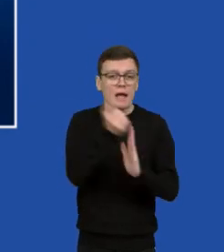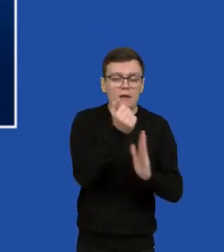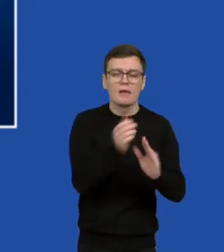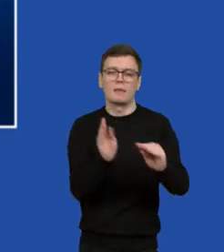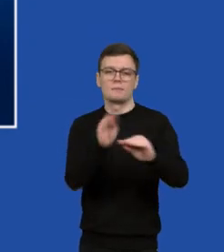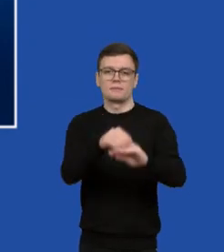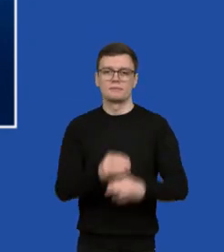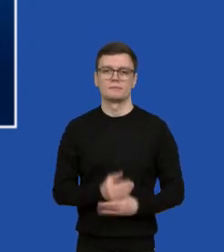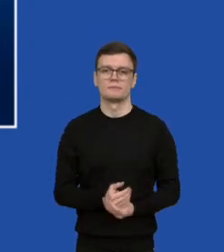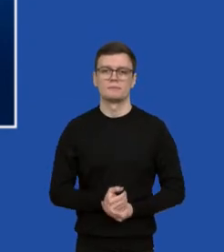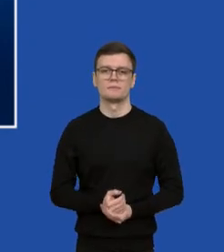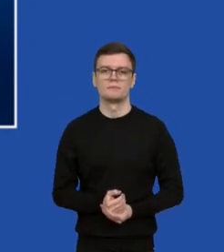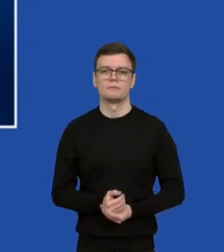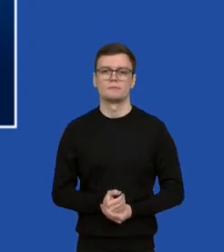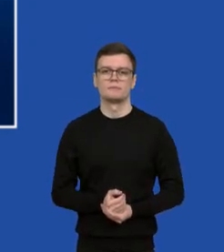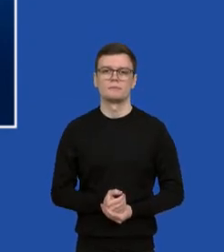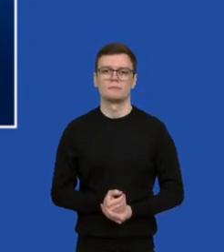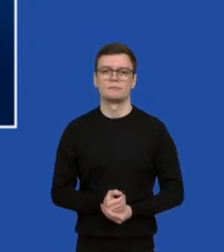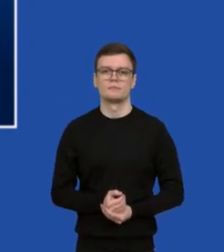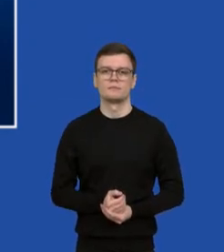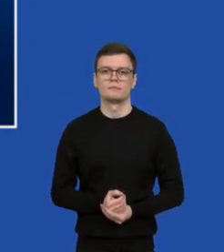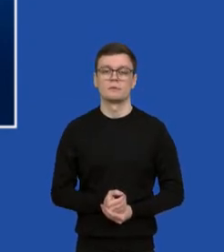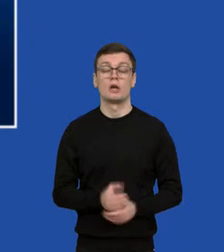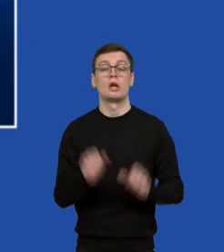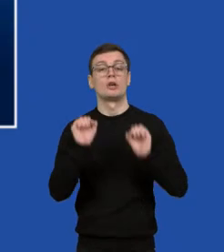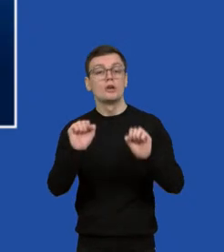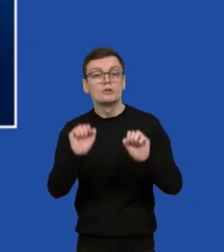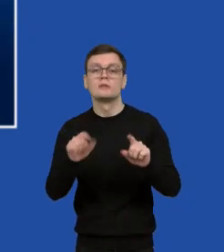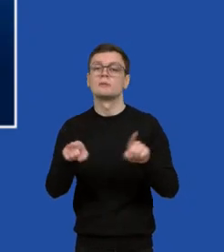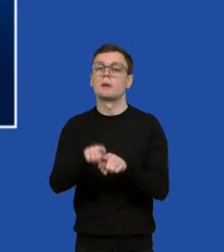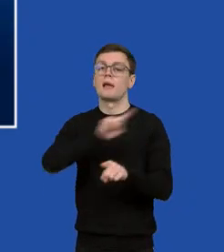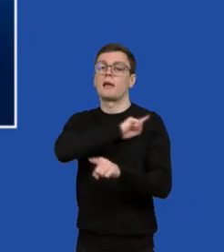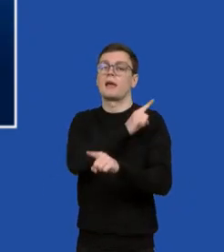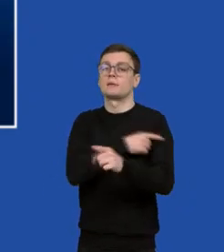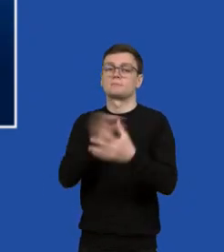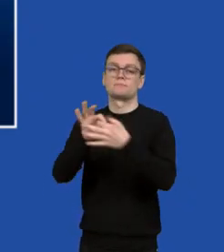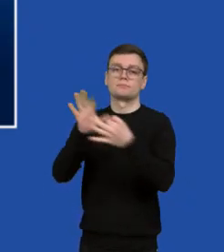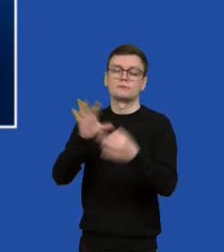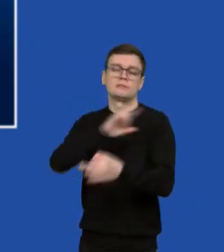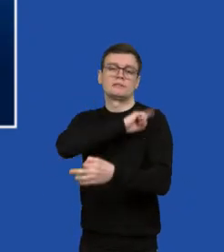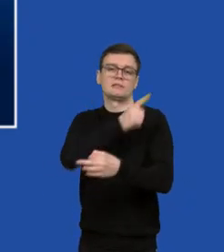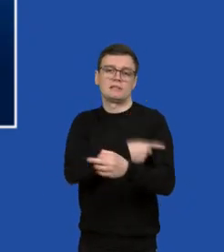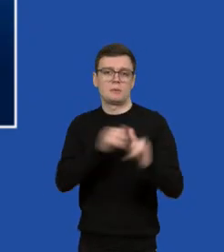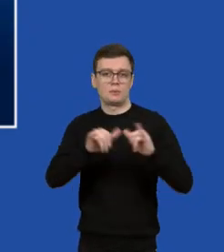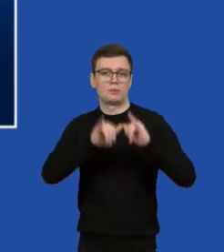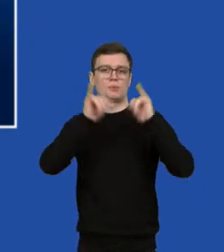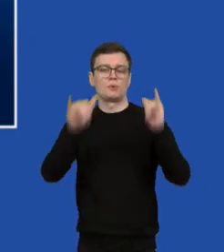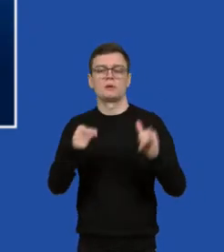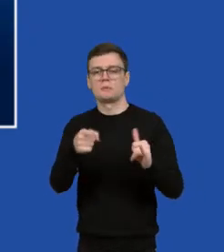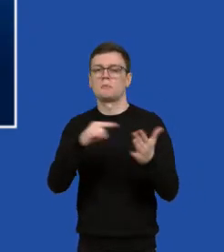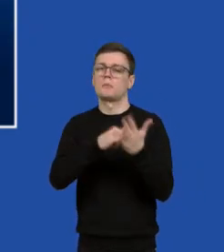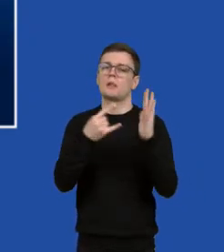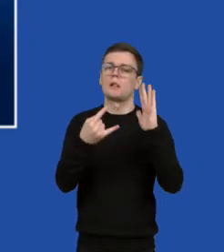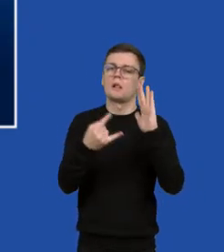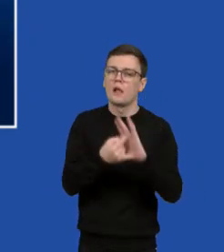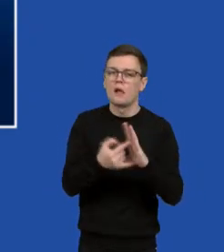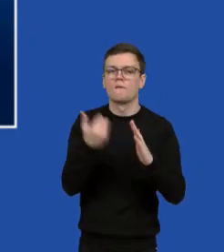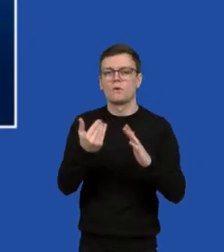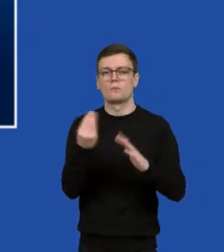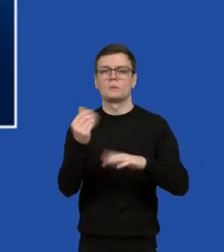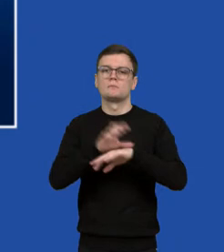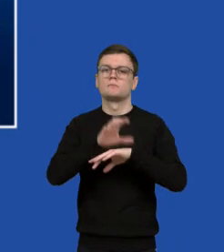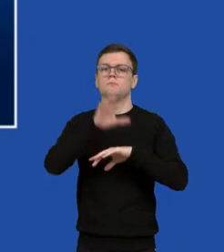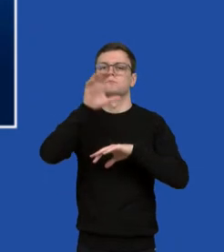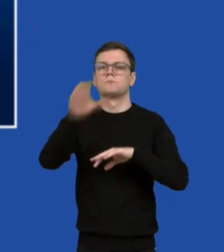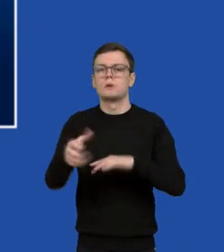Ir taip pat, kaip minėjau, atsparumo ir energetinės nepriklausomybės stiprinimo dalis, kuriame numatytos investicijos į atsinaujinančią energetiką,